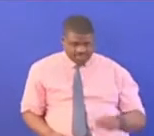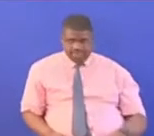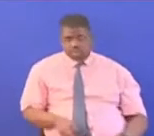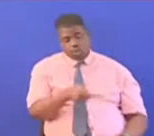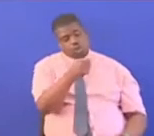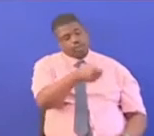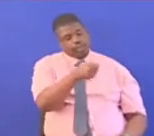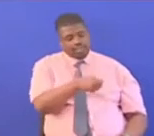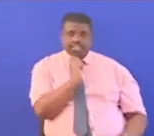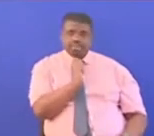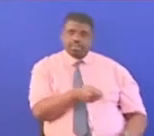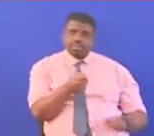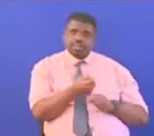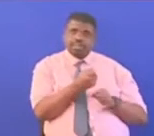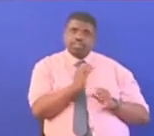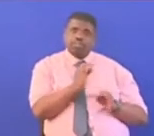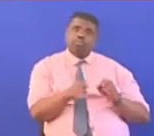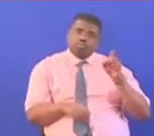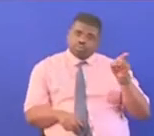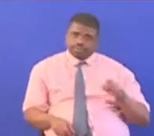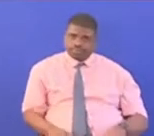Hongera sana spika kwa kazi nzuri.